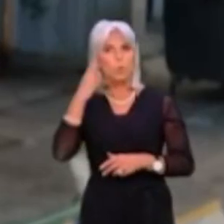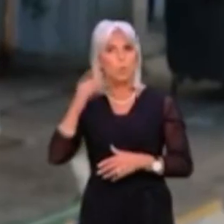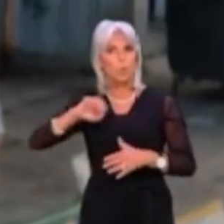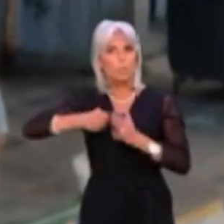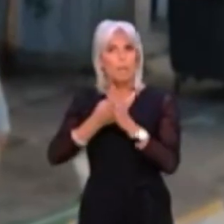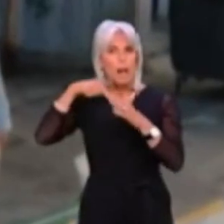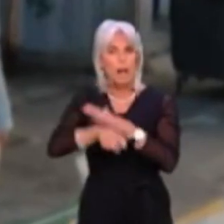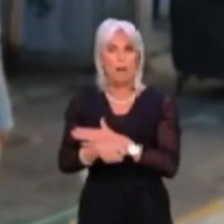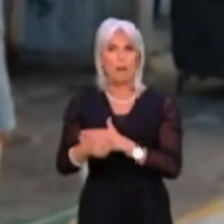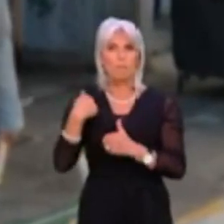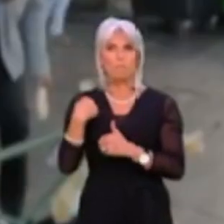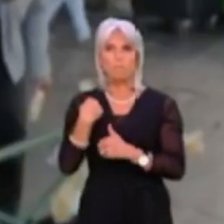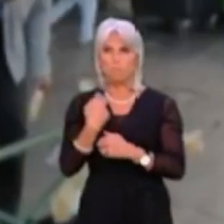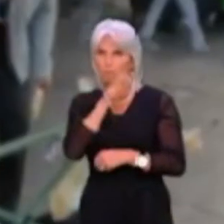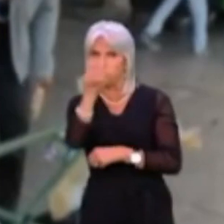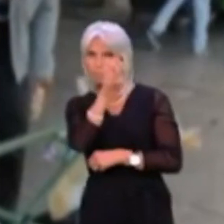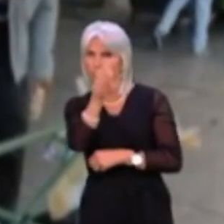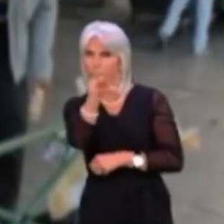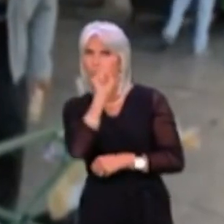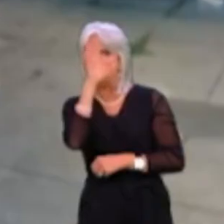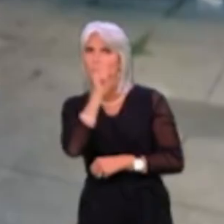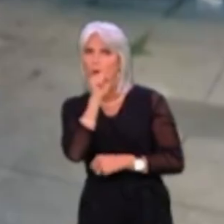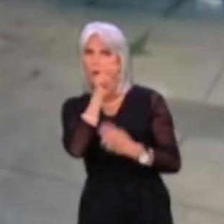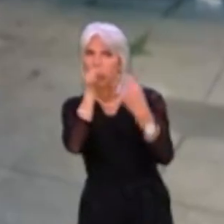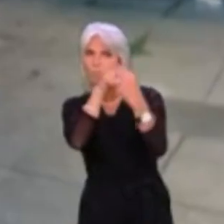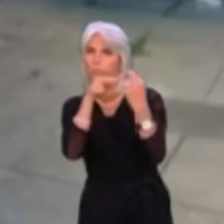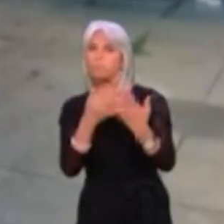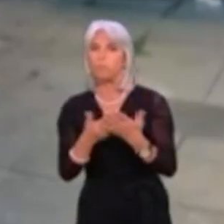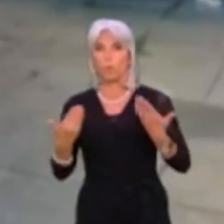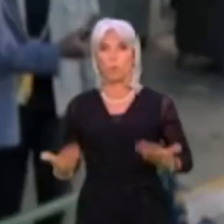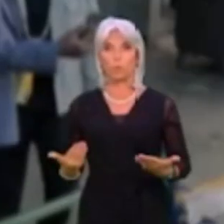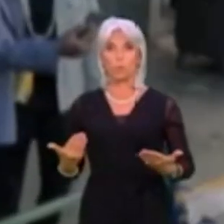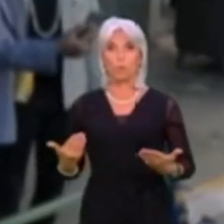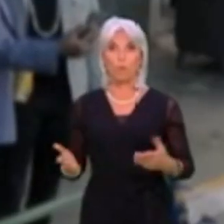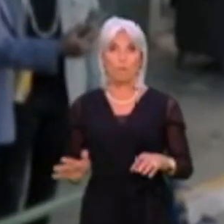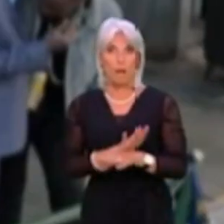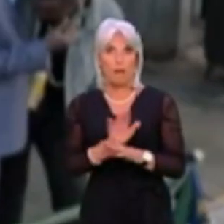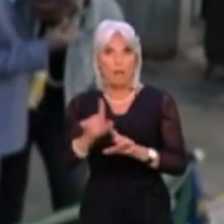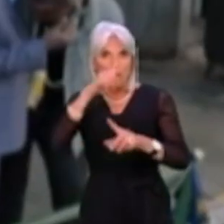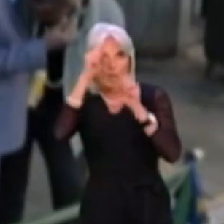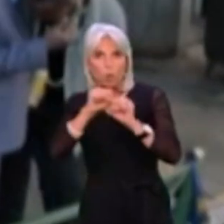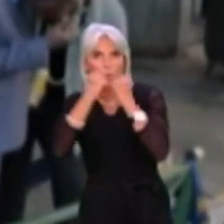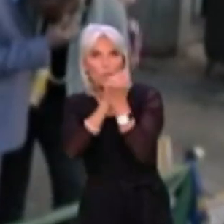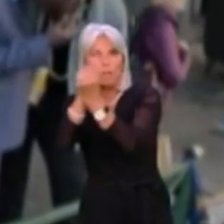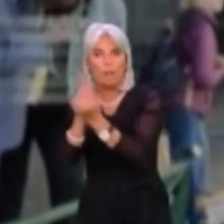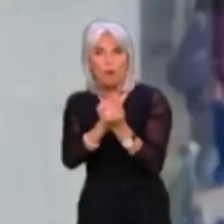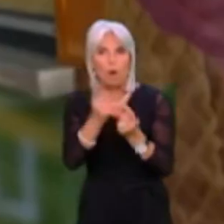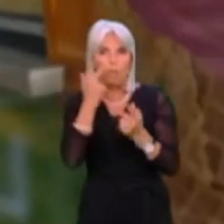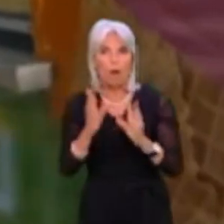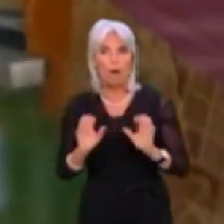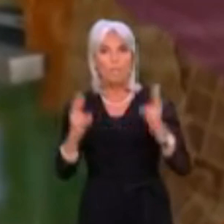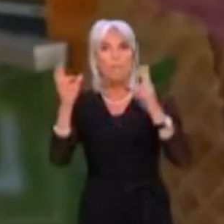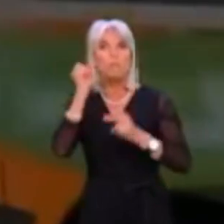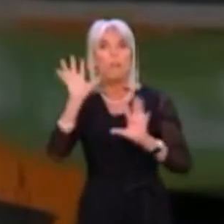le voir. J'utilise beaucoup la lecture labiale pour comprendre quand les gens me parlent. Aujourd'hui, on part pour une expérience sociale, pour voir un peu comment mon quotidien peut se